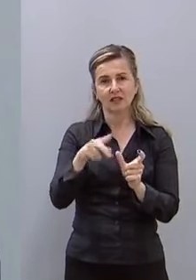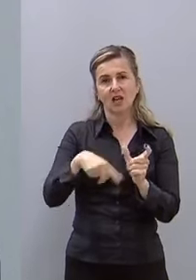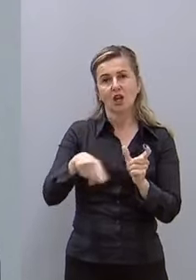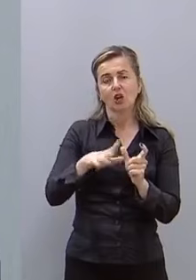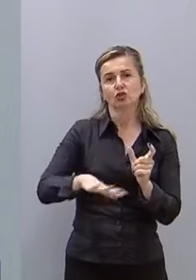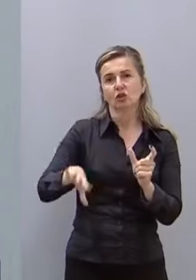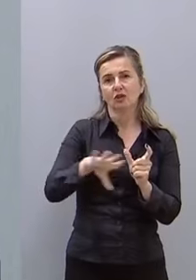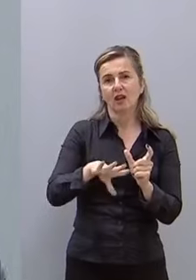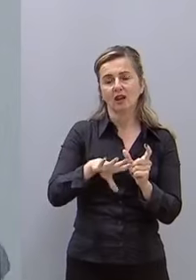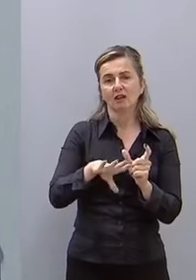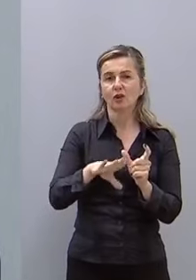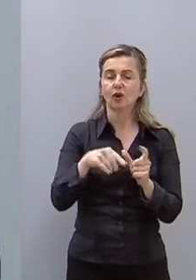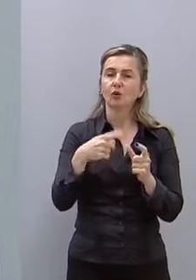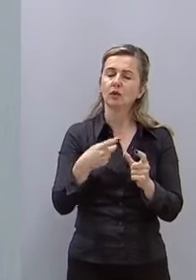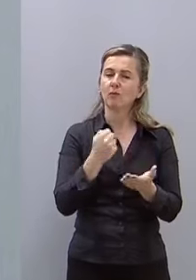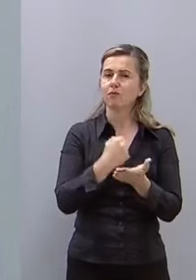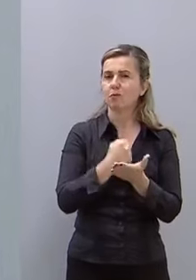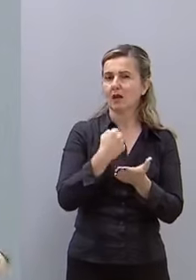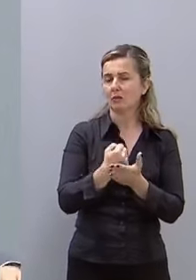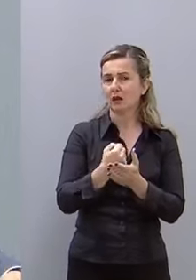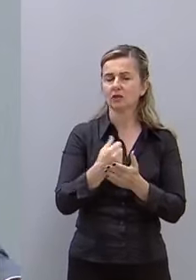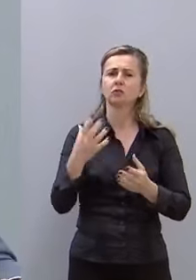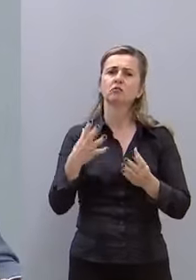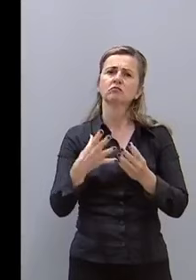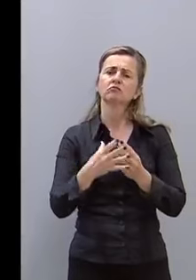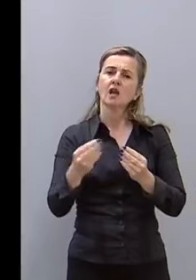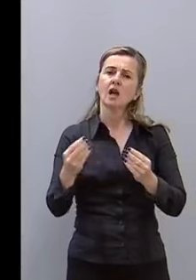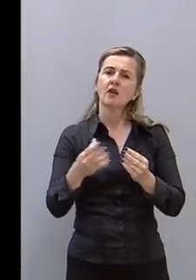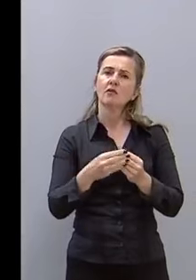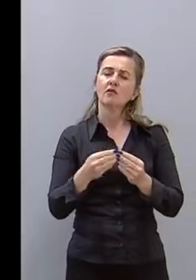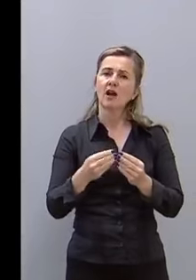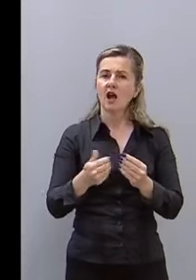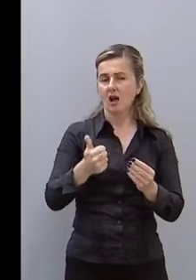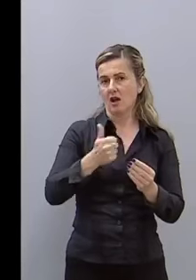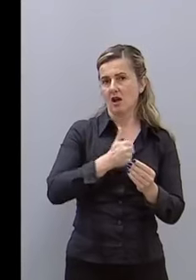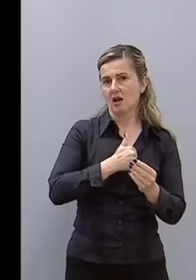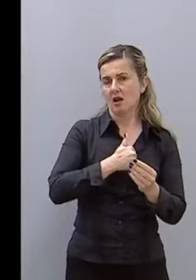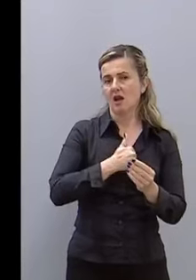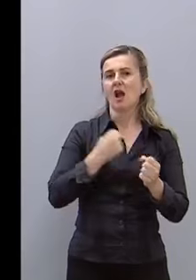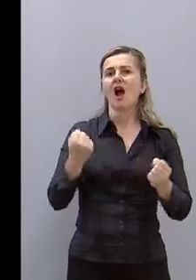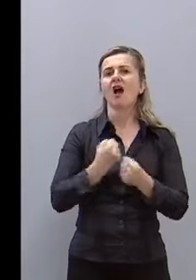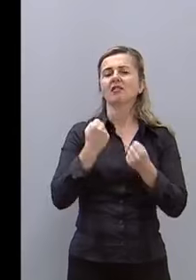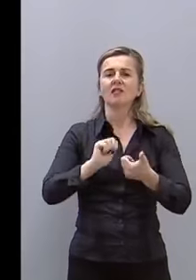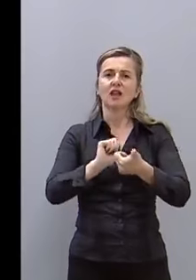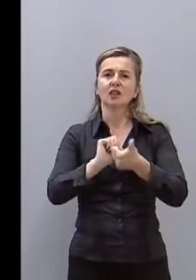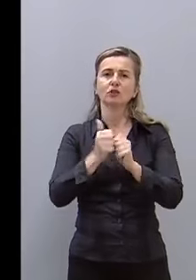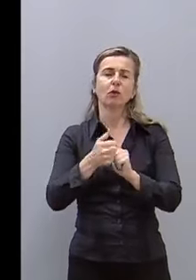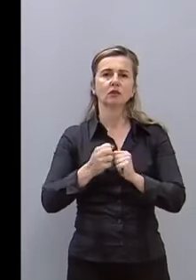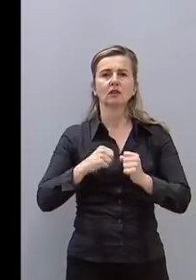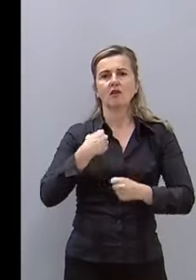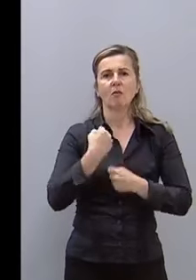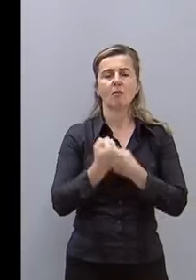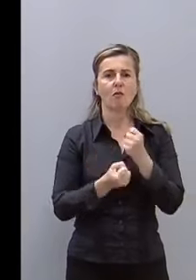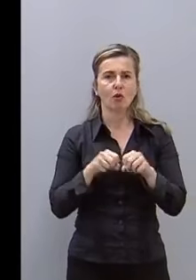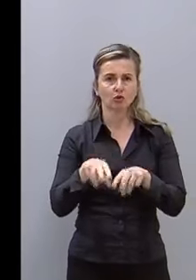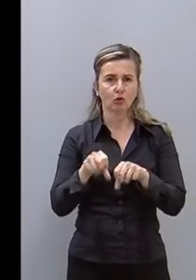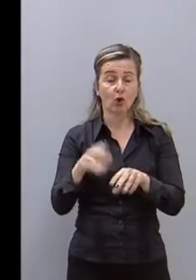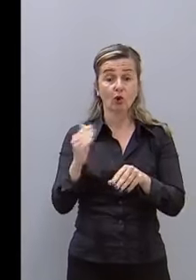quindi è consentito lo svolgimento individuale di attività sportiva attività motoria